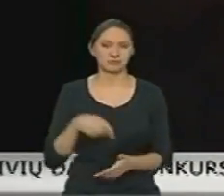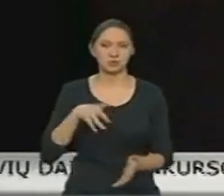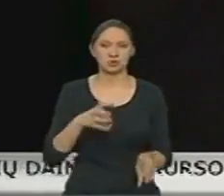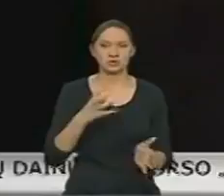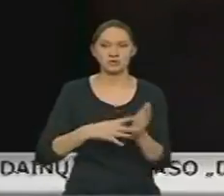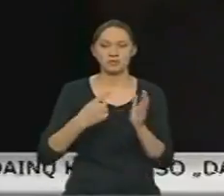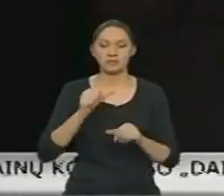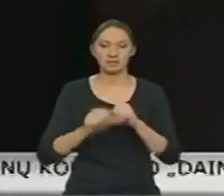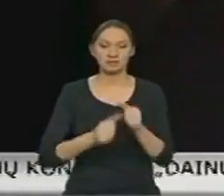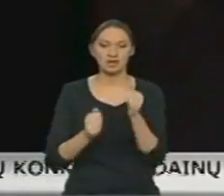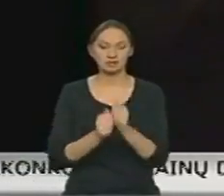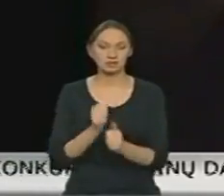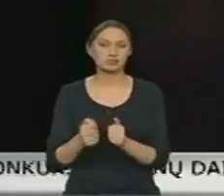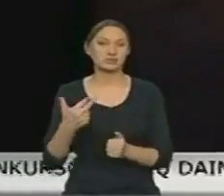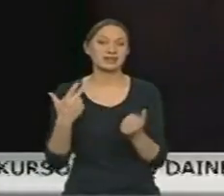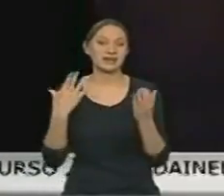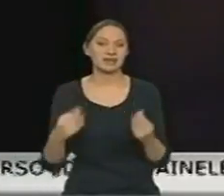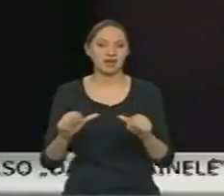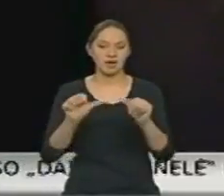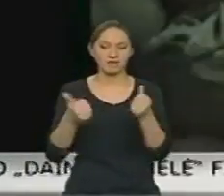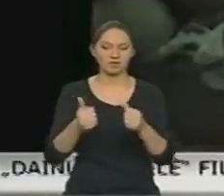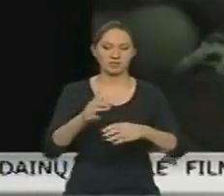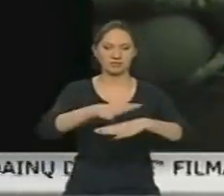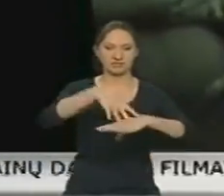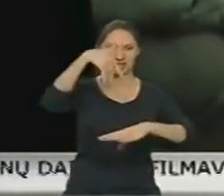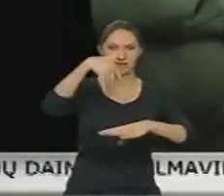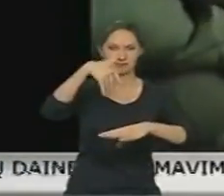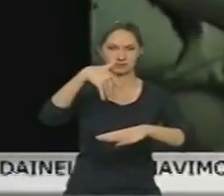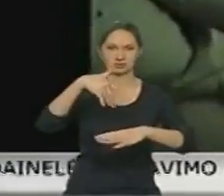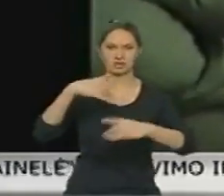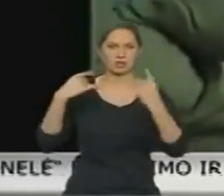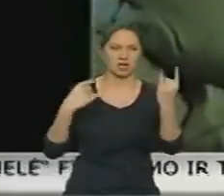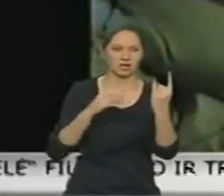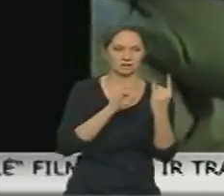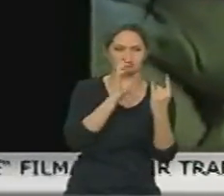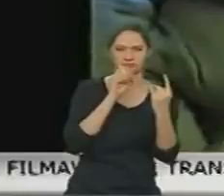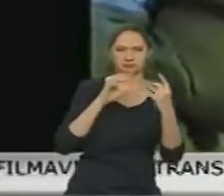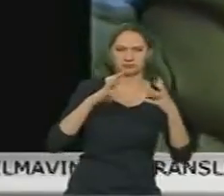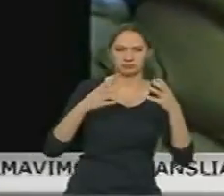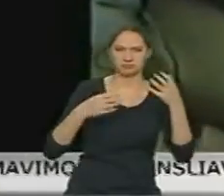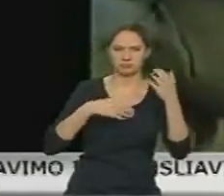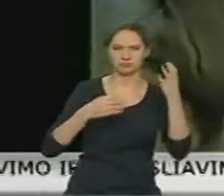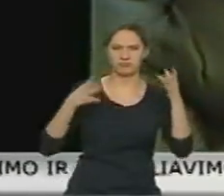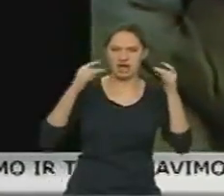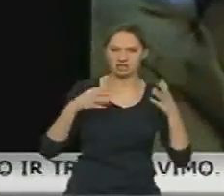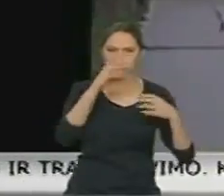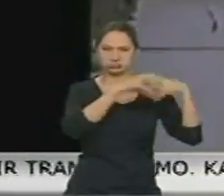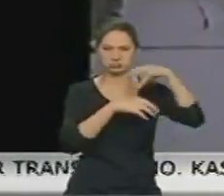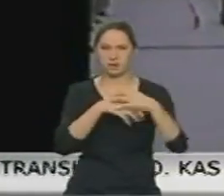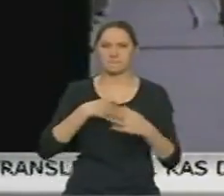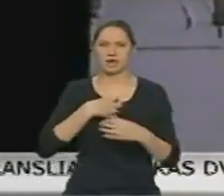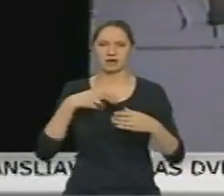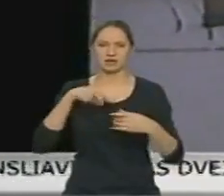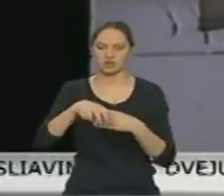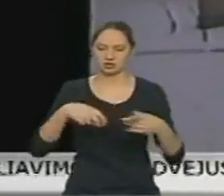1991 metų sausio 13-ąją atrodė Seimo prieigos. Užbarikaduoti langai, pagrindinis įėjimas užminuotas. Pastate